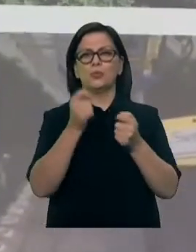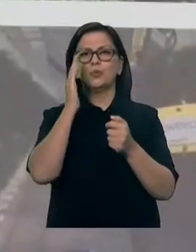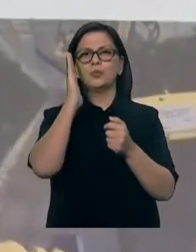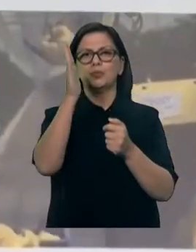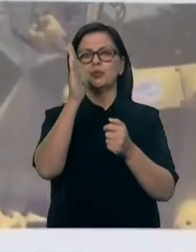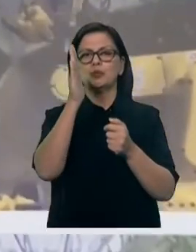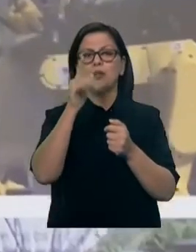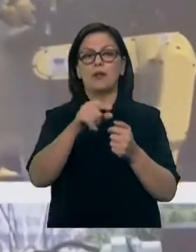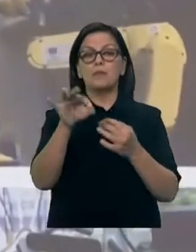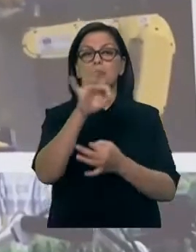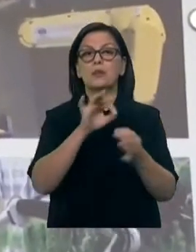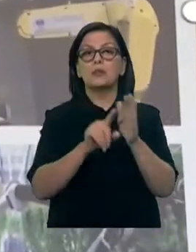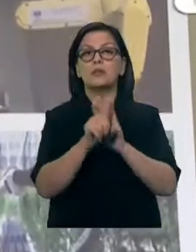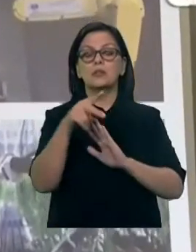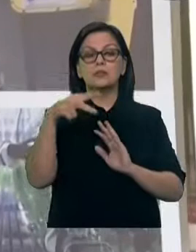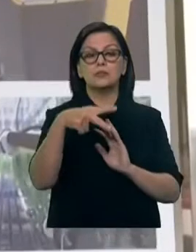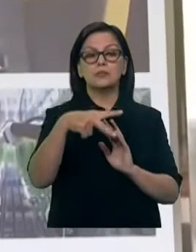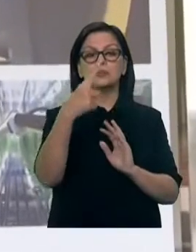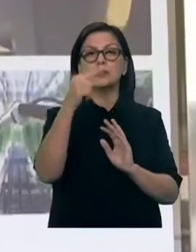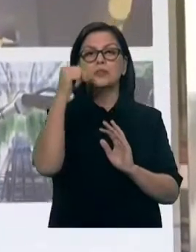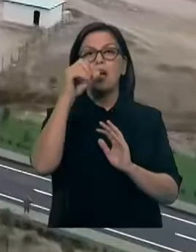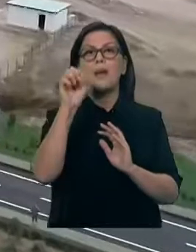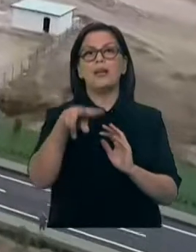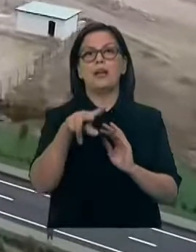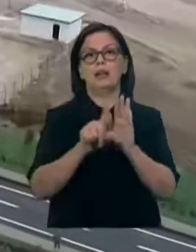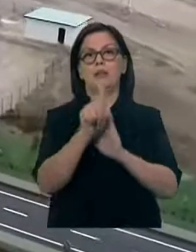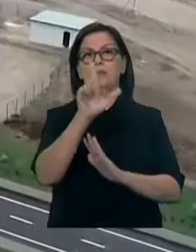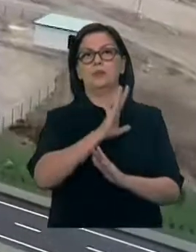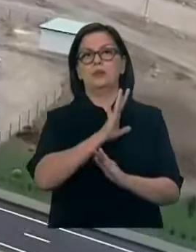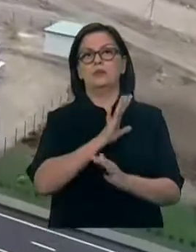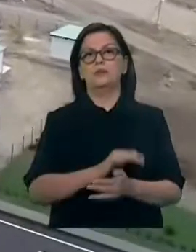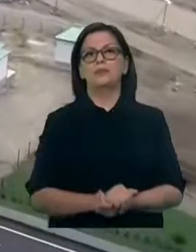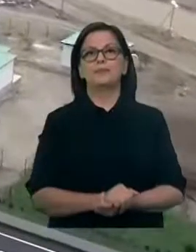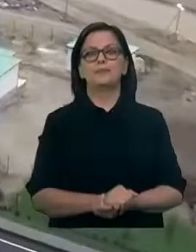ki, layihənin təməli 2021-ci ilin aprelində qoyulub.